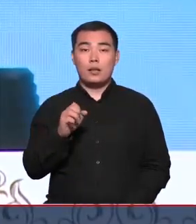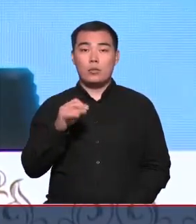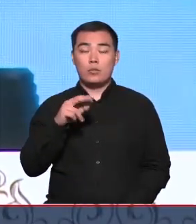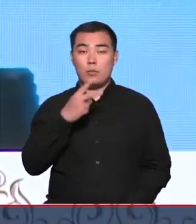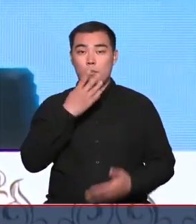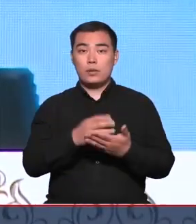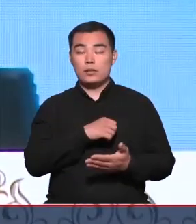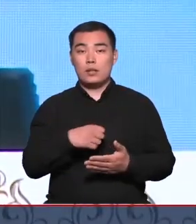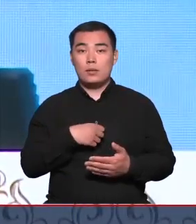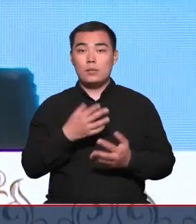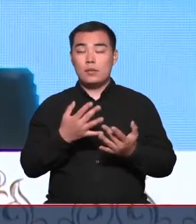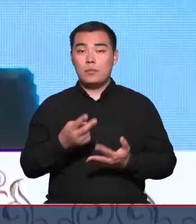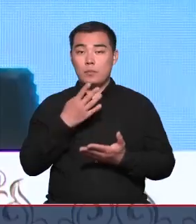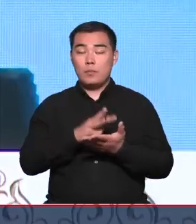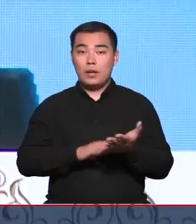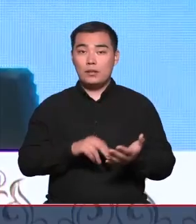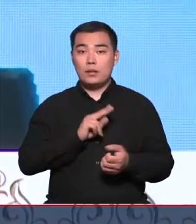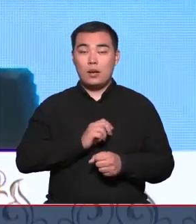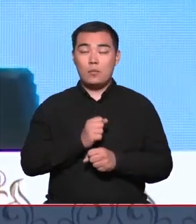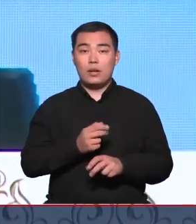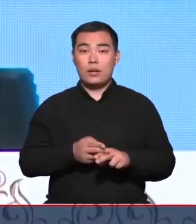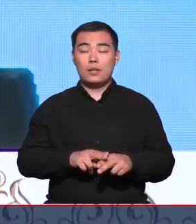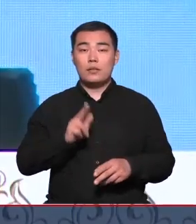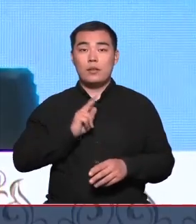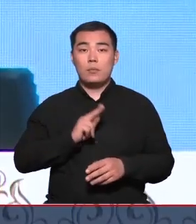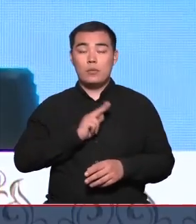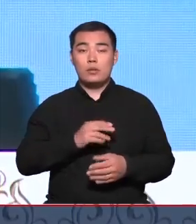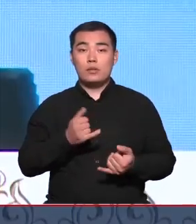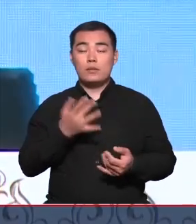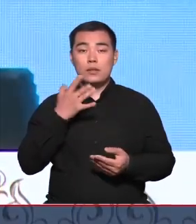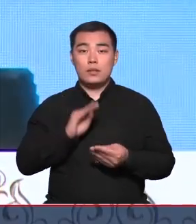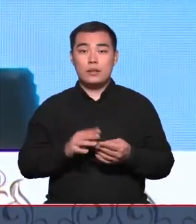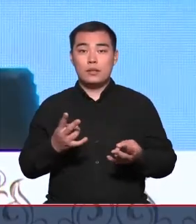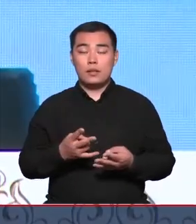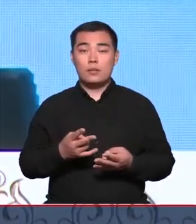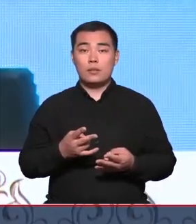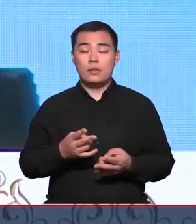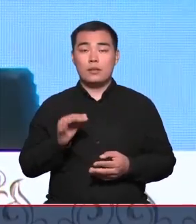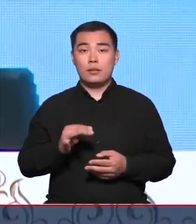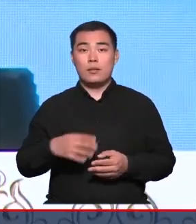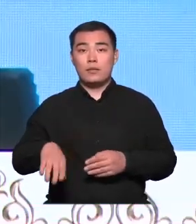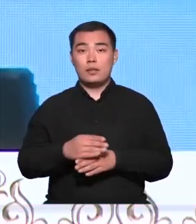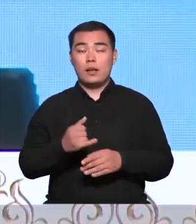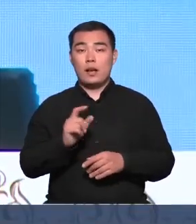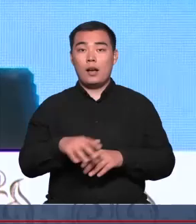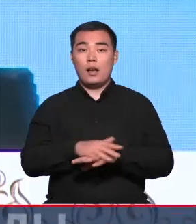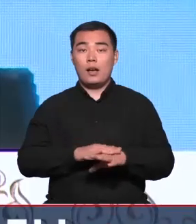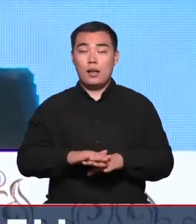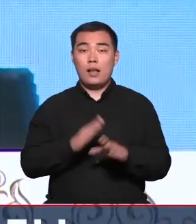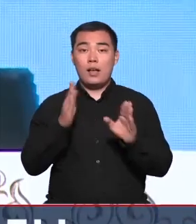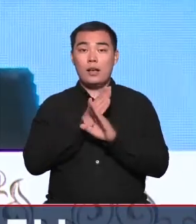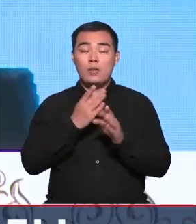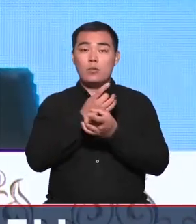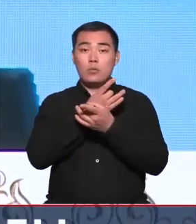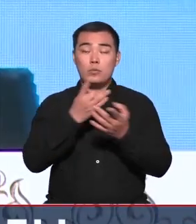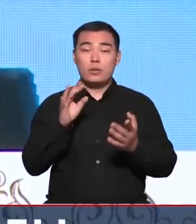бір реттік науқан емес. Мұндай жұмыс үнемі жүргізілуі керек. Мұның бәрі халықтың экологиялық